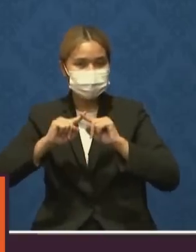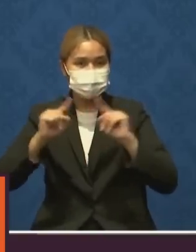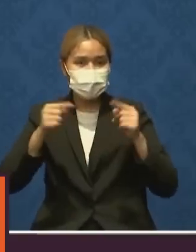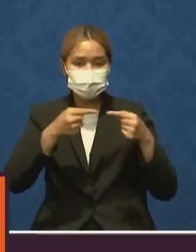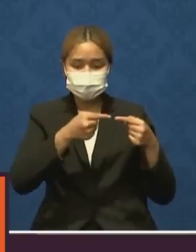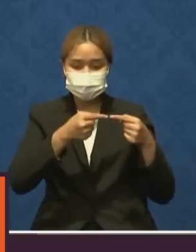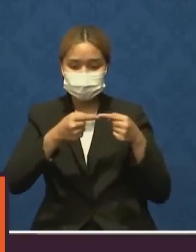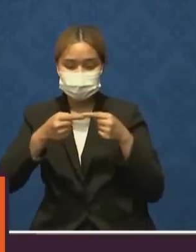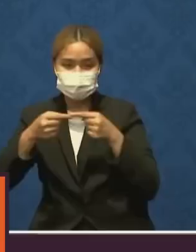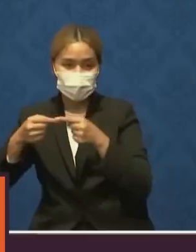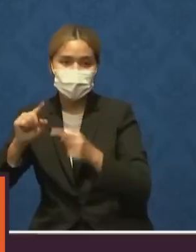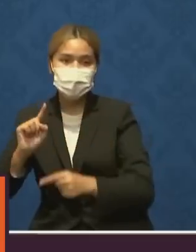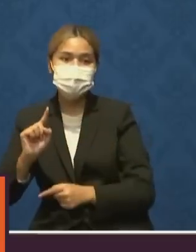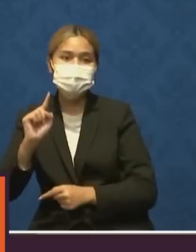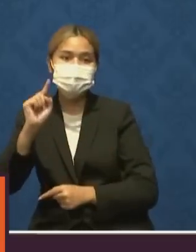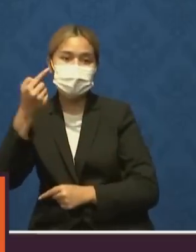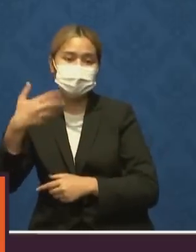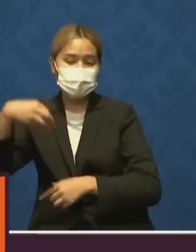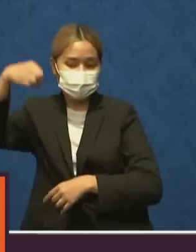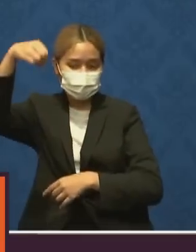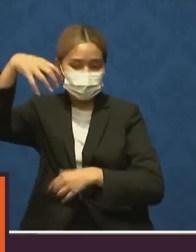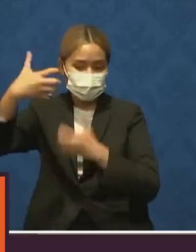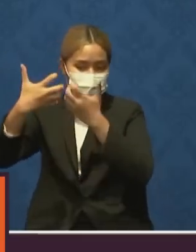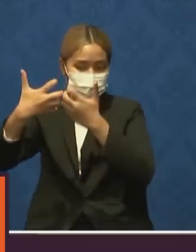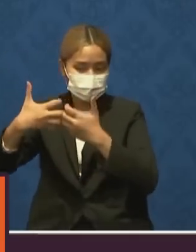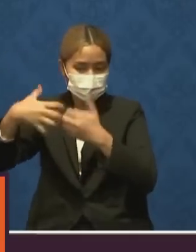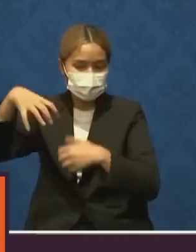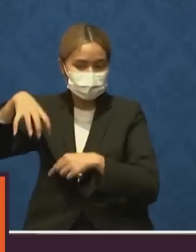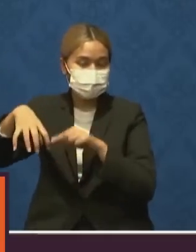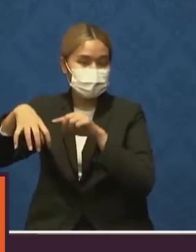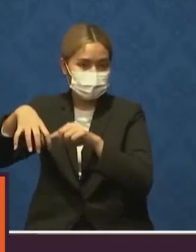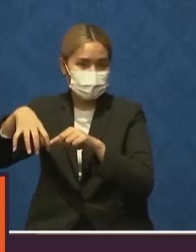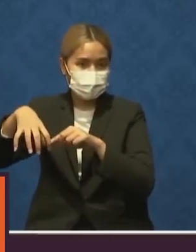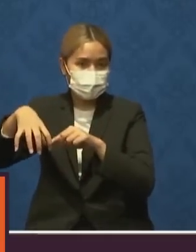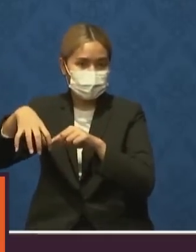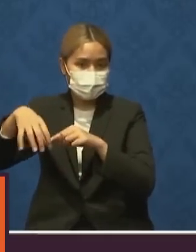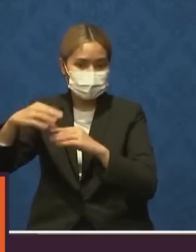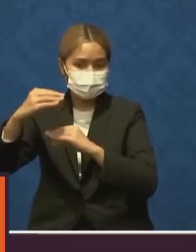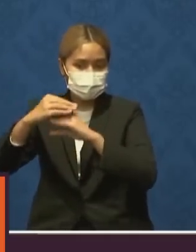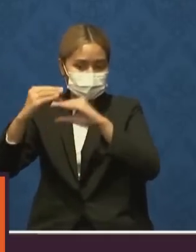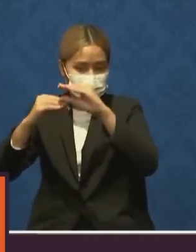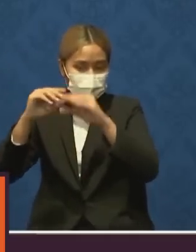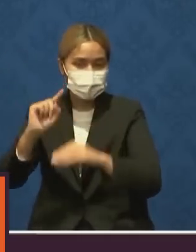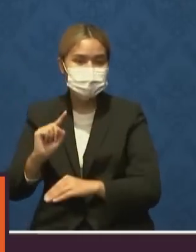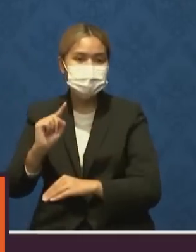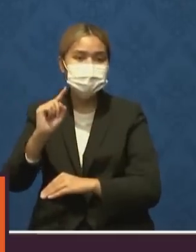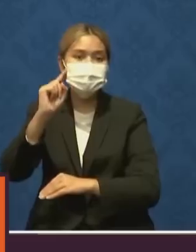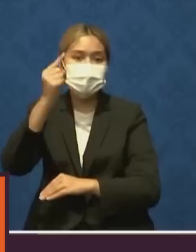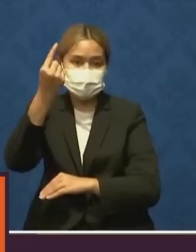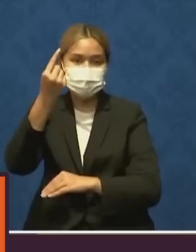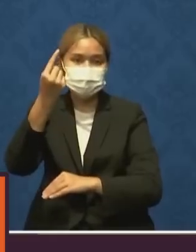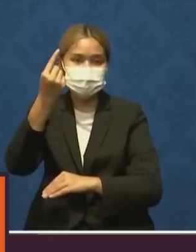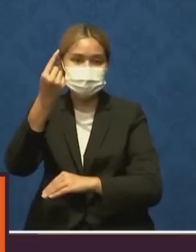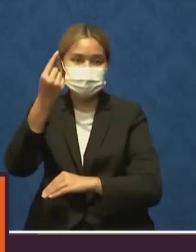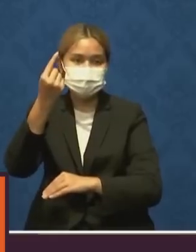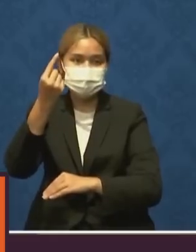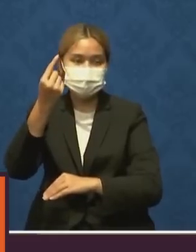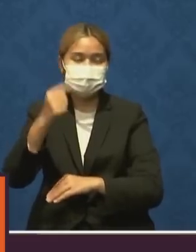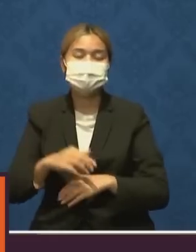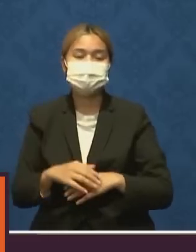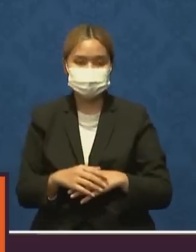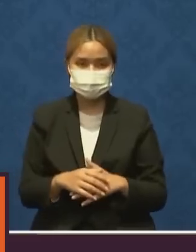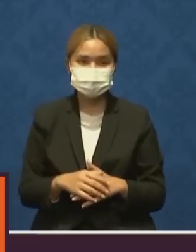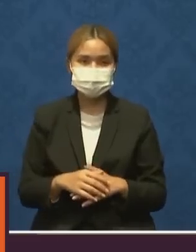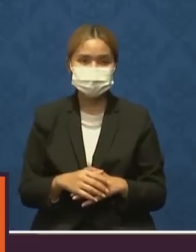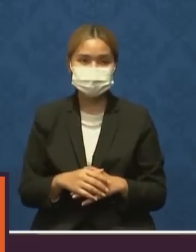แล้วกสุดทายกให้ลไฟา SPPครับสรางรไฟาให่มาแทนรไฟฟ้าเดิมได้เลยนะับแล้วก็